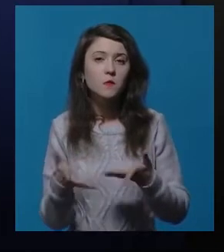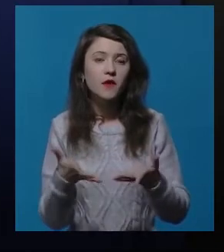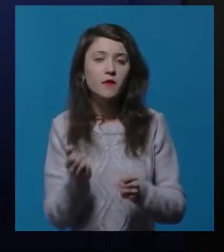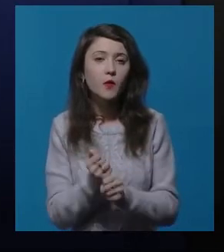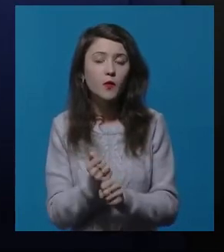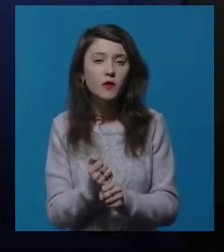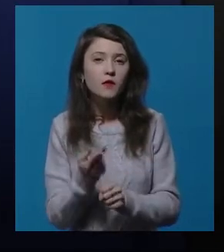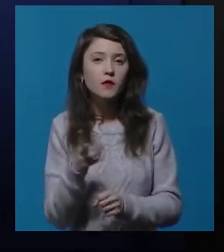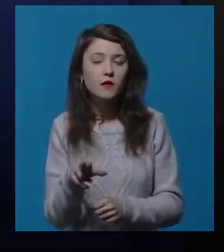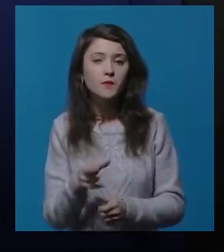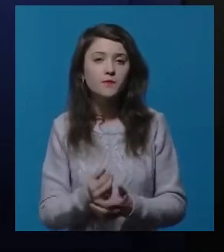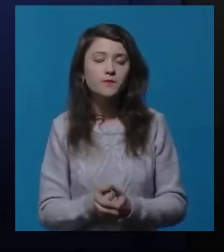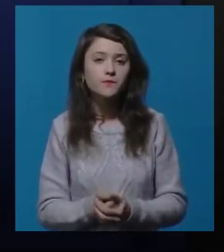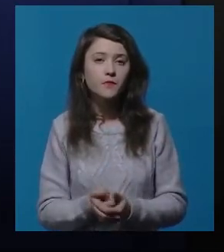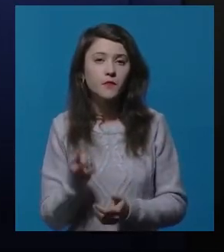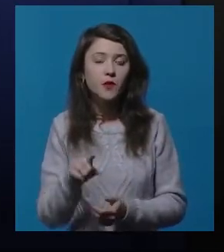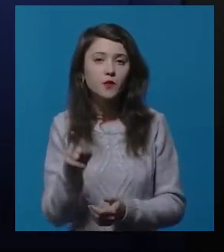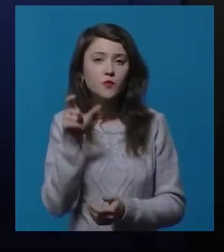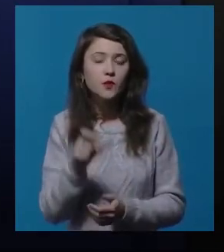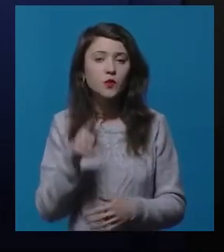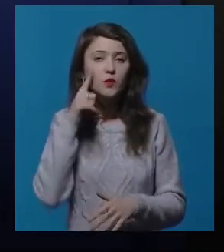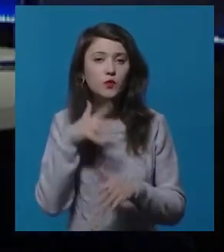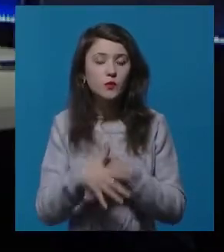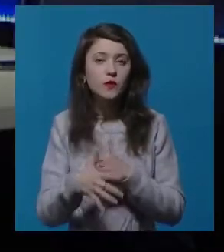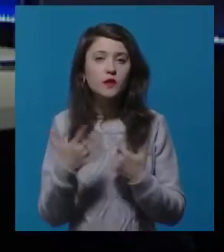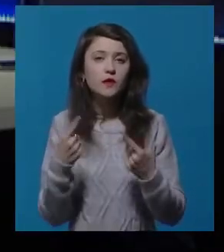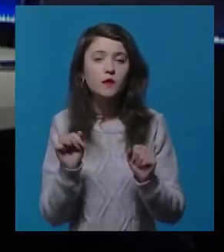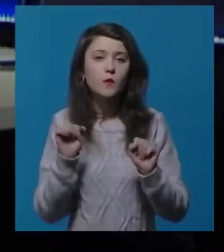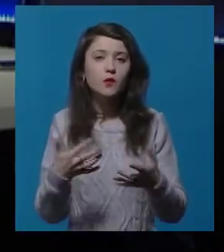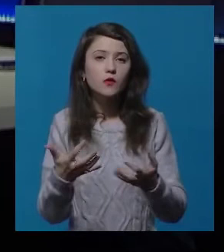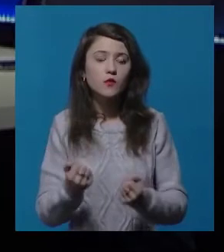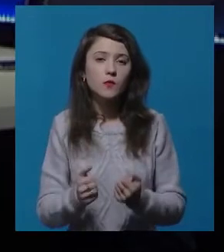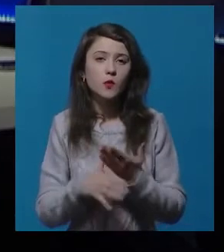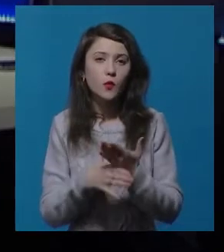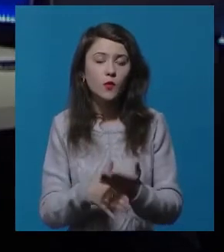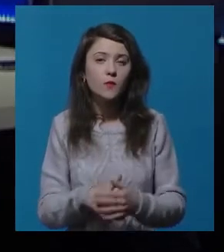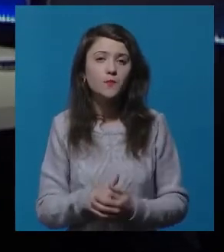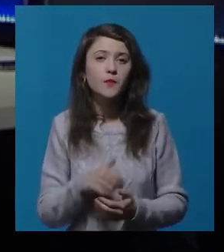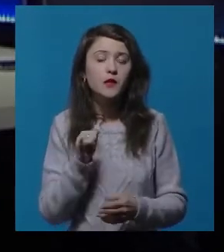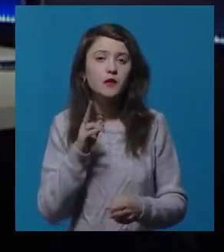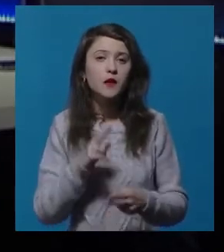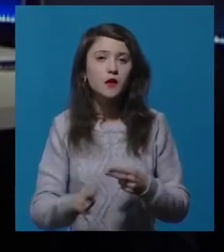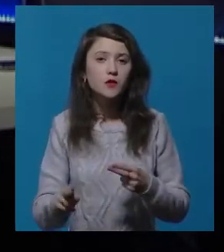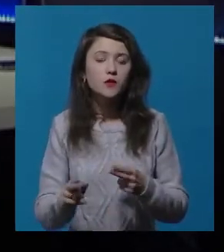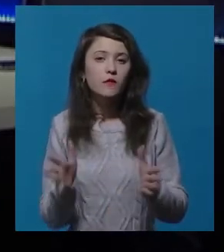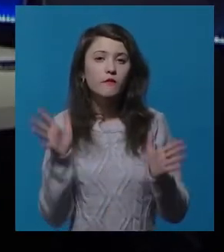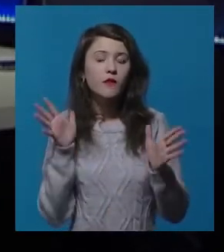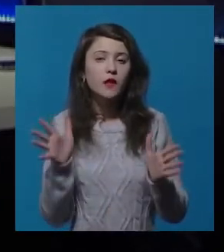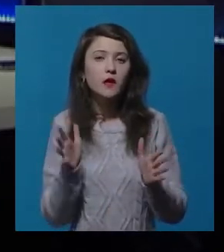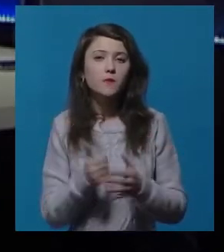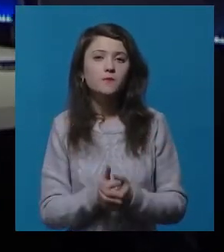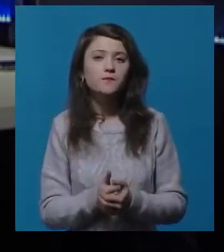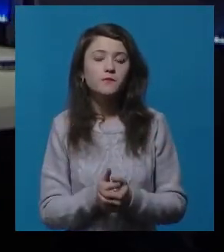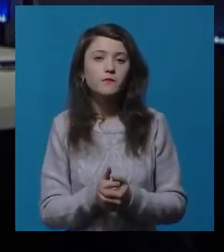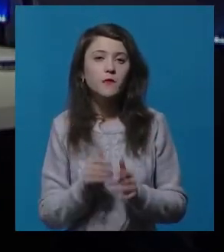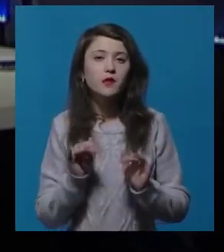для того, щоб людина зрозуміла, де можна отримати допомогу. І закінчуючи великими заходами,